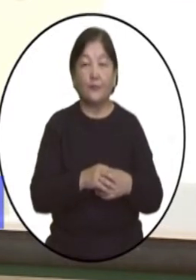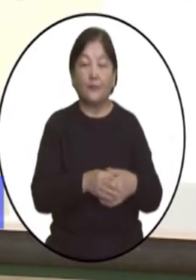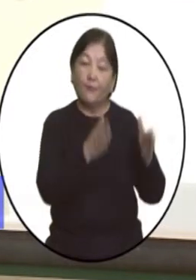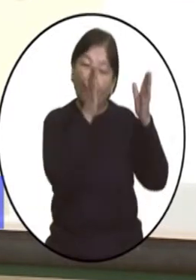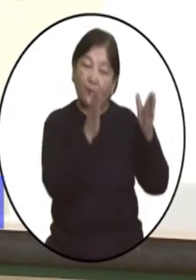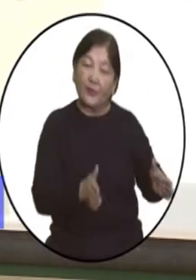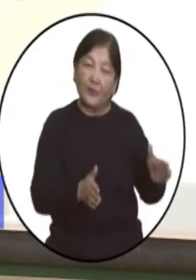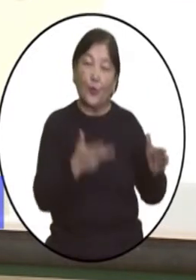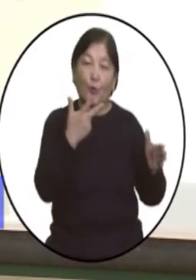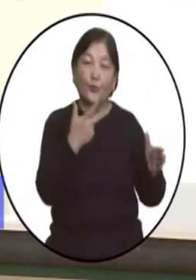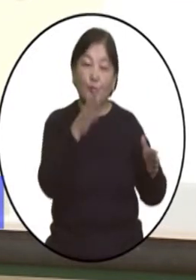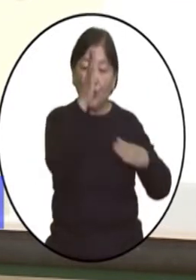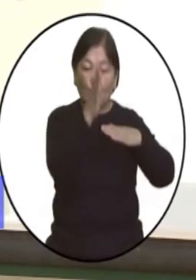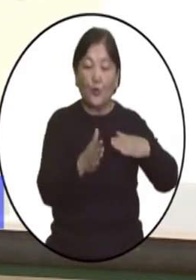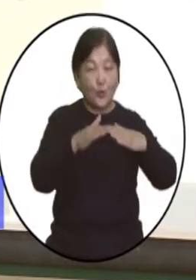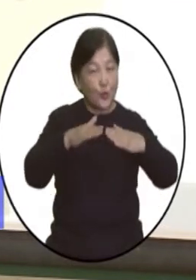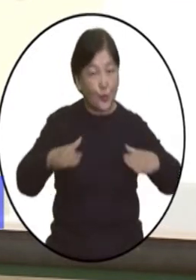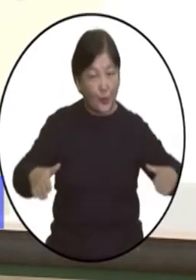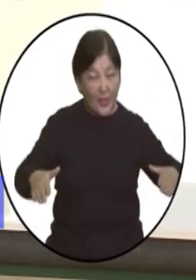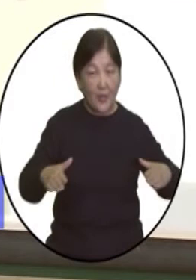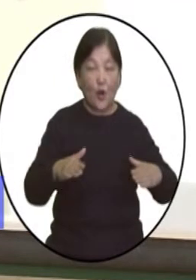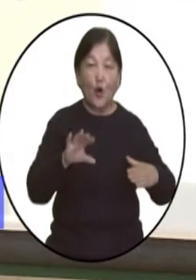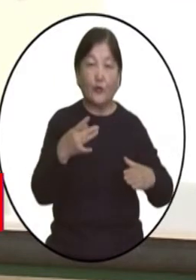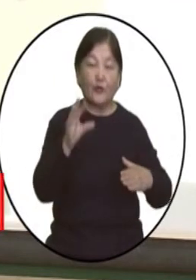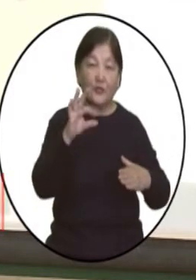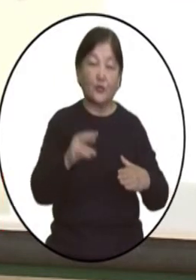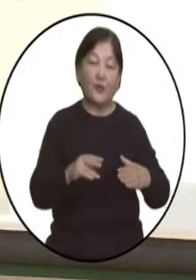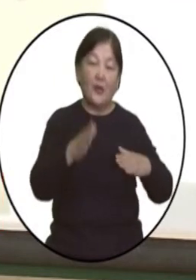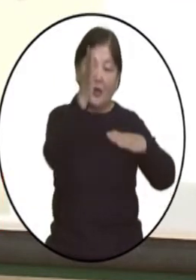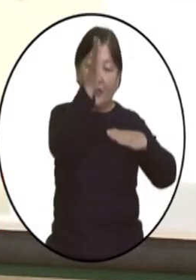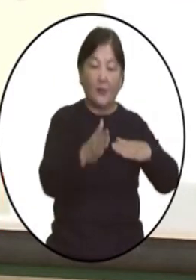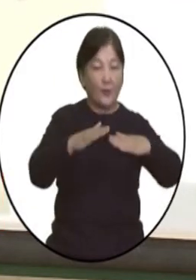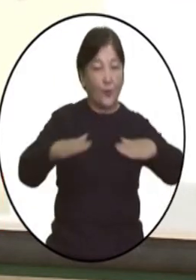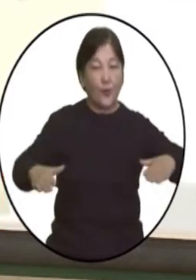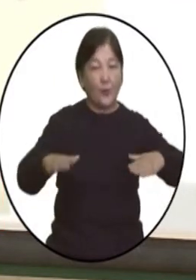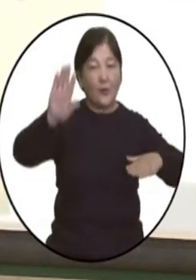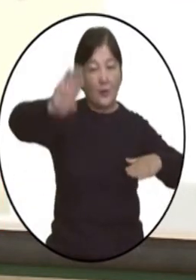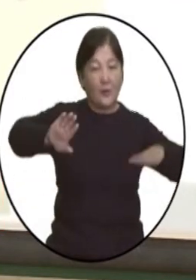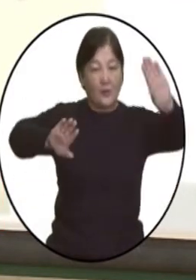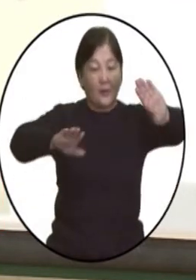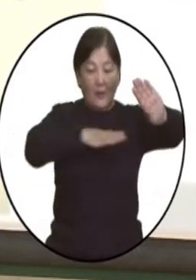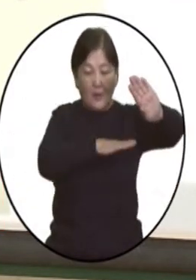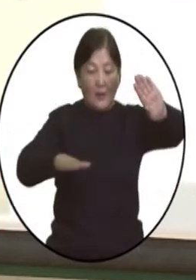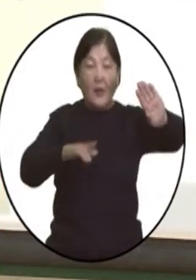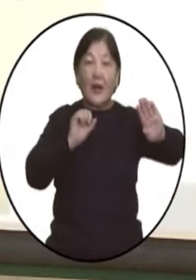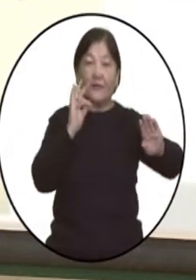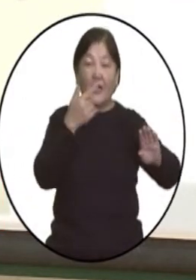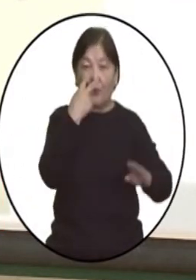перпендикуляр 3 сулуунаар октолтсон харилцан 3 хавтгайг авч үздэг. Одоо үүнийг ашиглаад бид